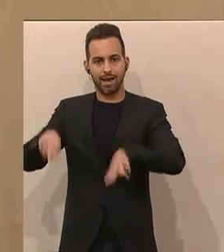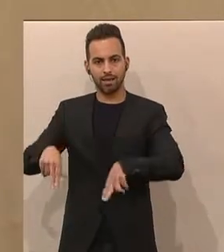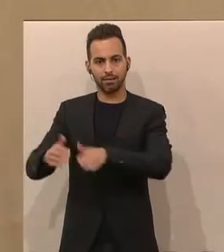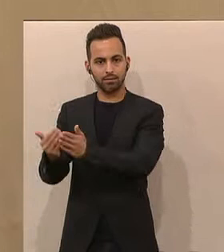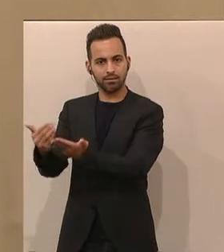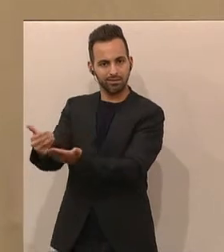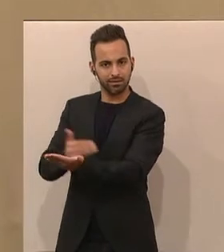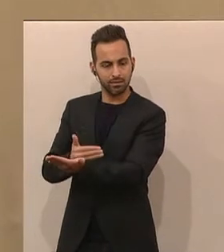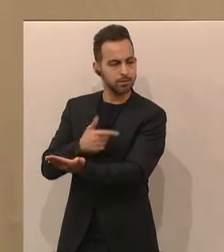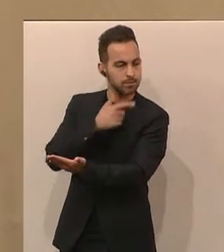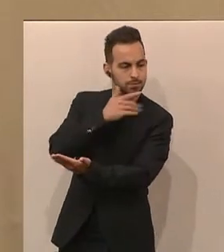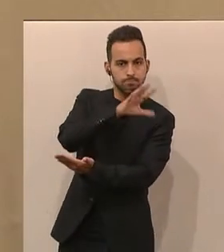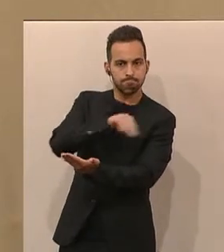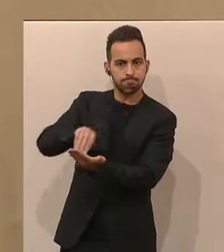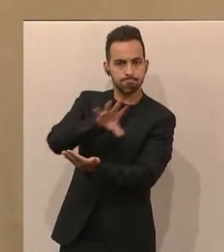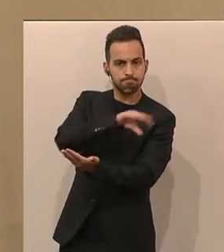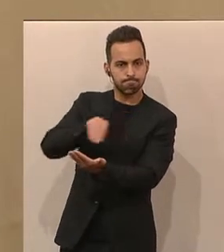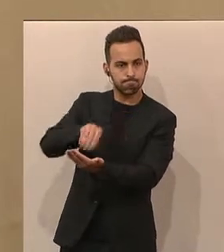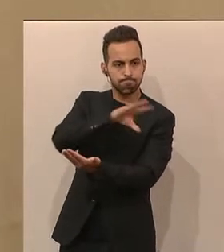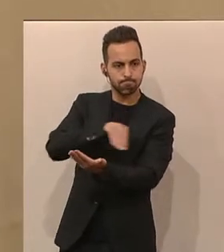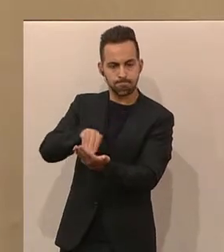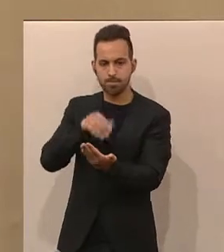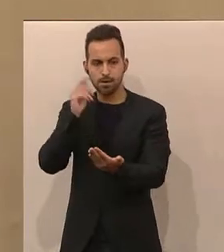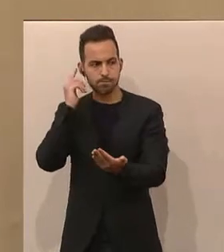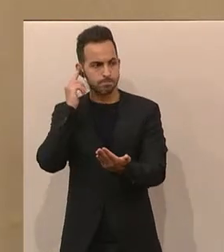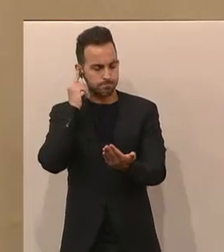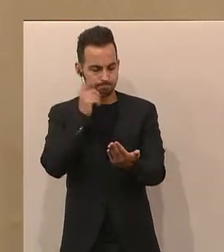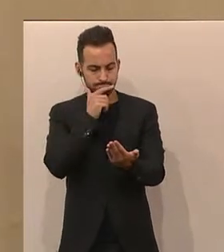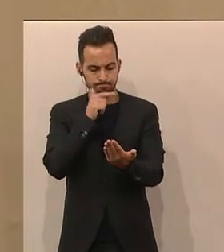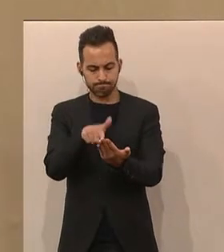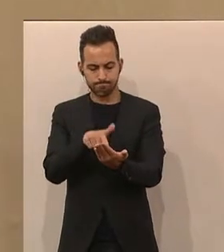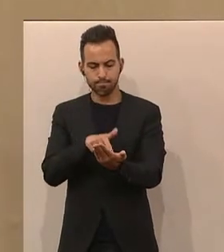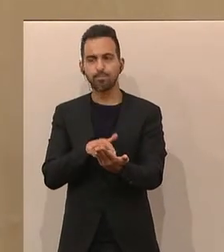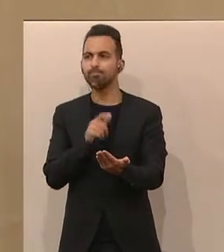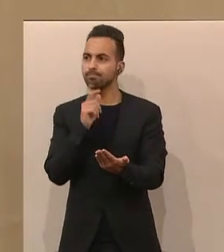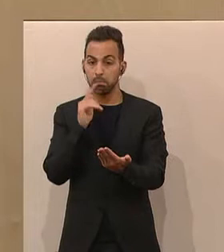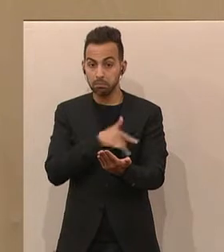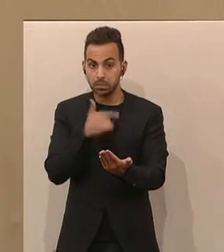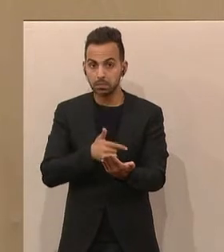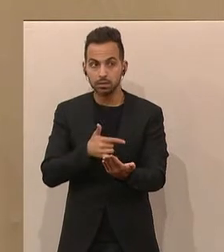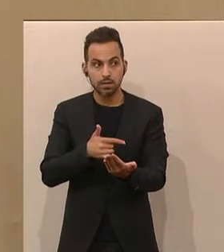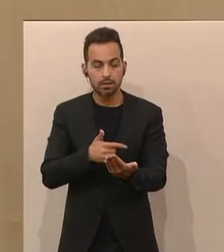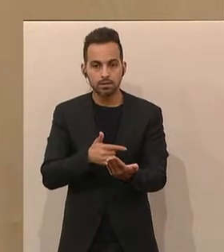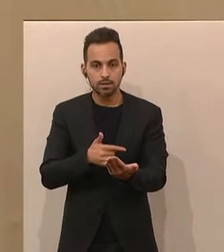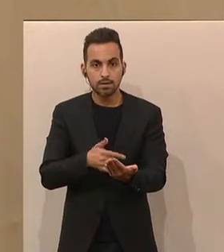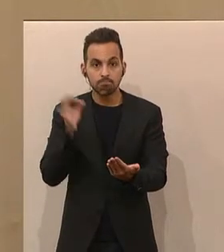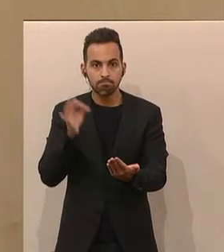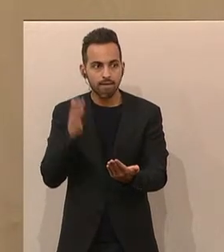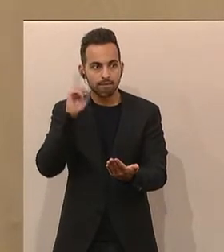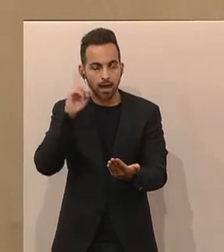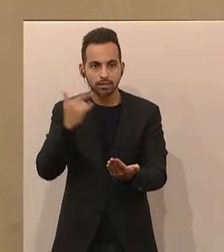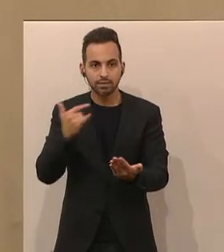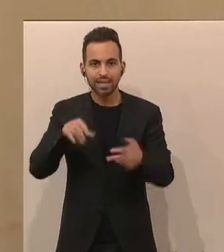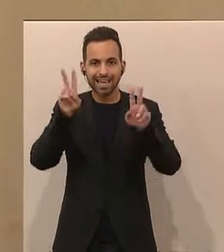übernehmen mussten, wo wir nicht genau wissen, wie das einen rechtlichen Fortgang haben wird. Das ist